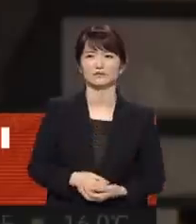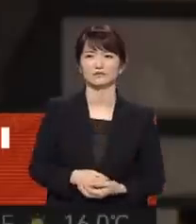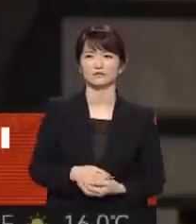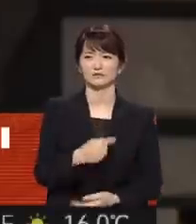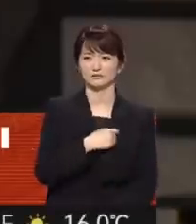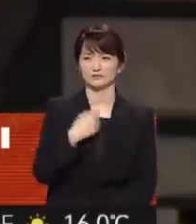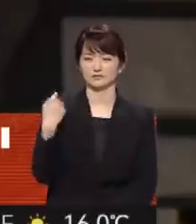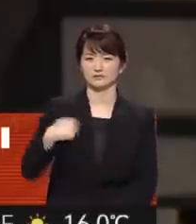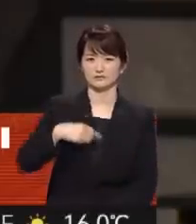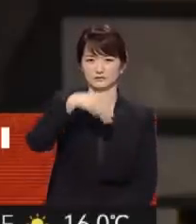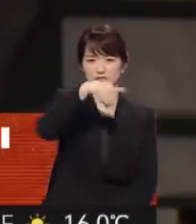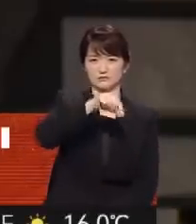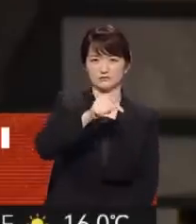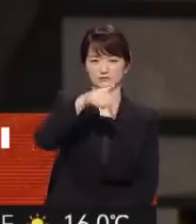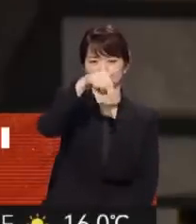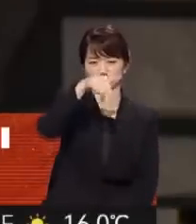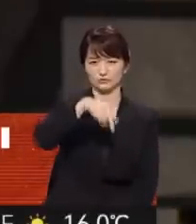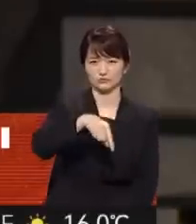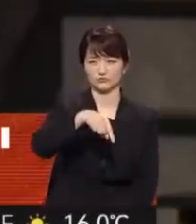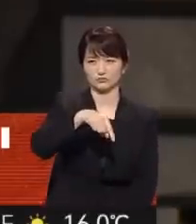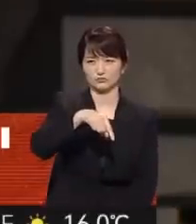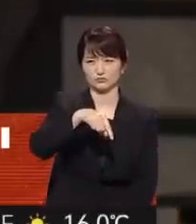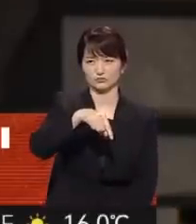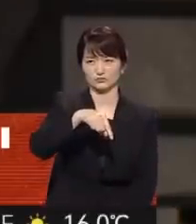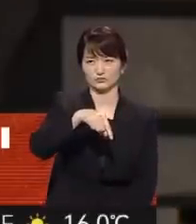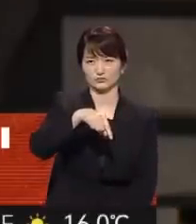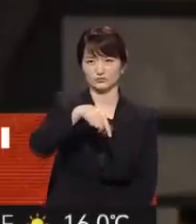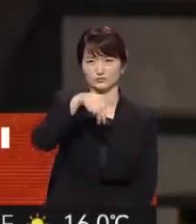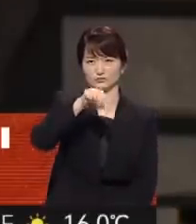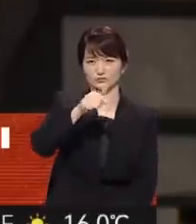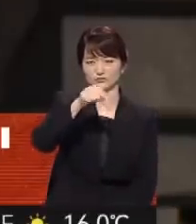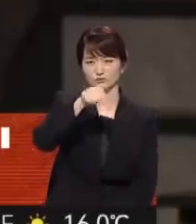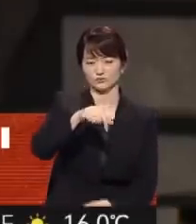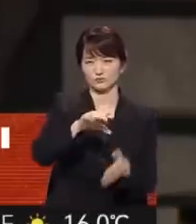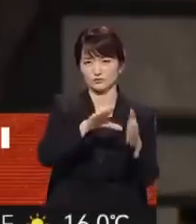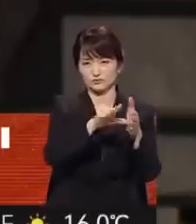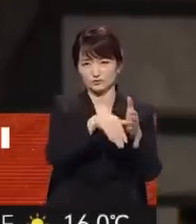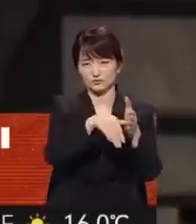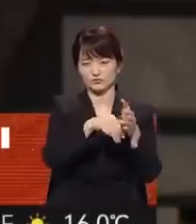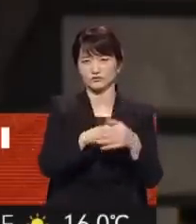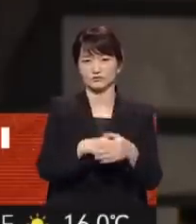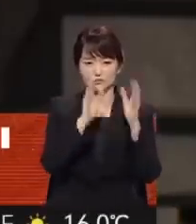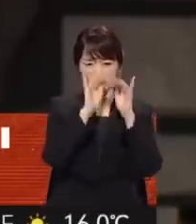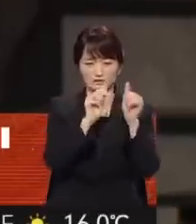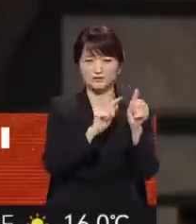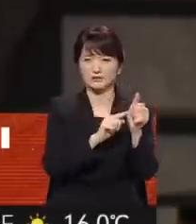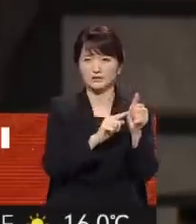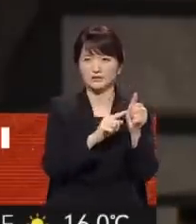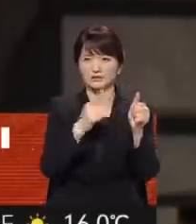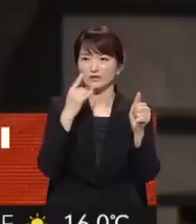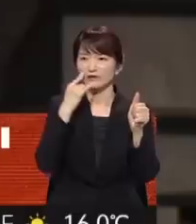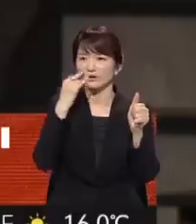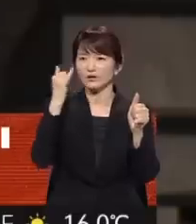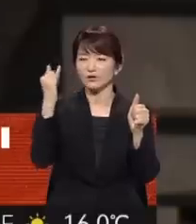중국 춘추 전국 시대에 중천공이라는 학자가 어머니 상을 당했다. 저는 이제 그렇게